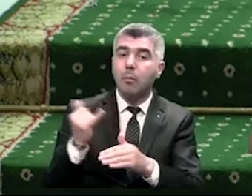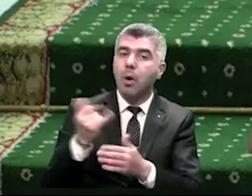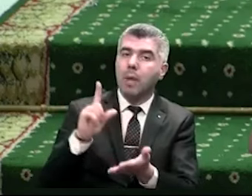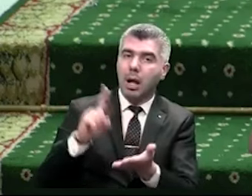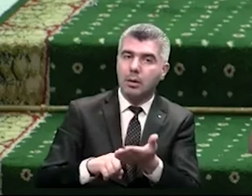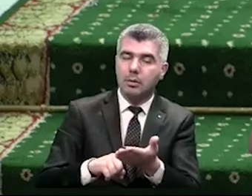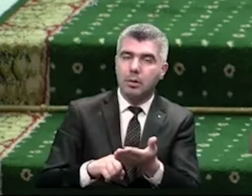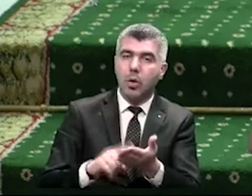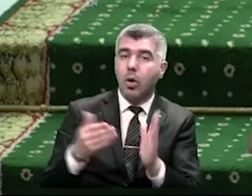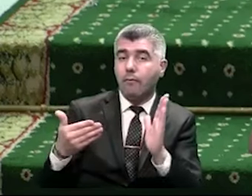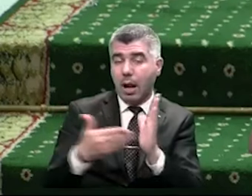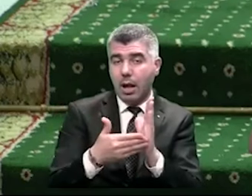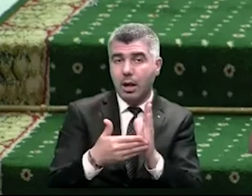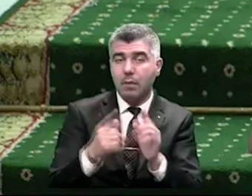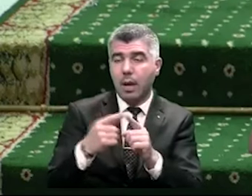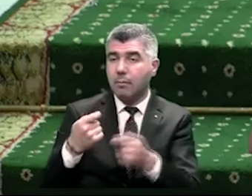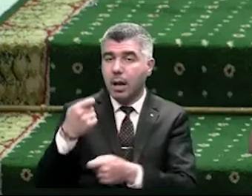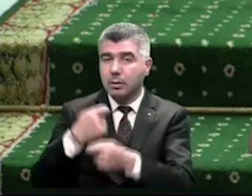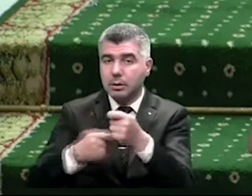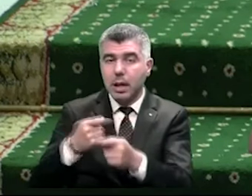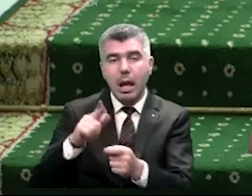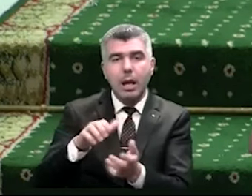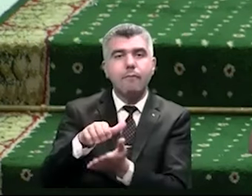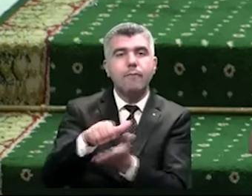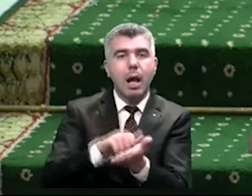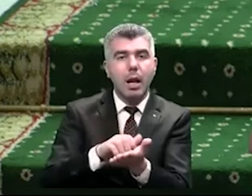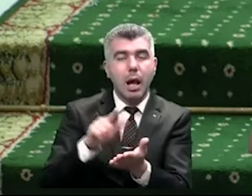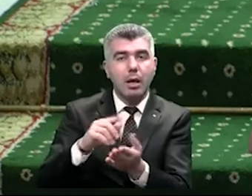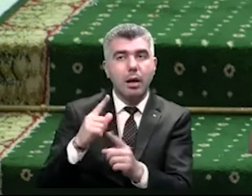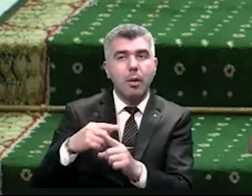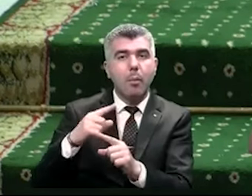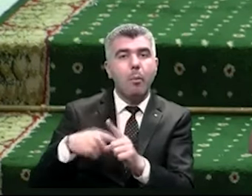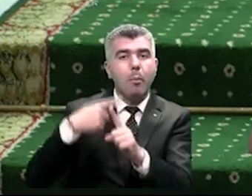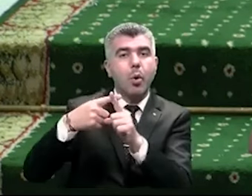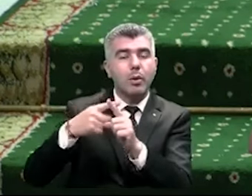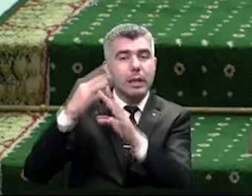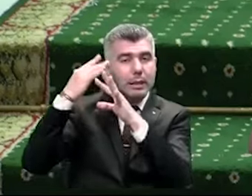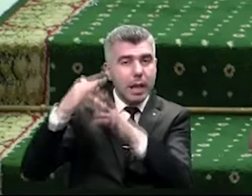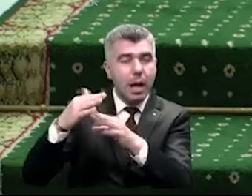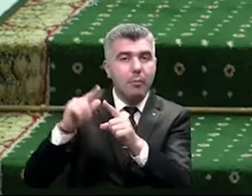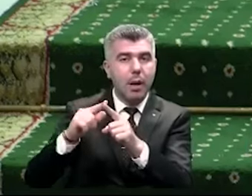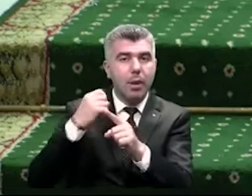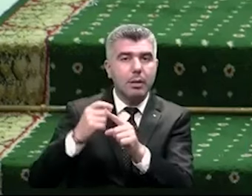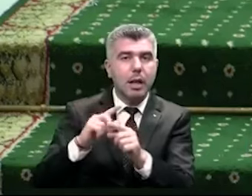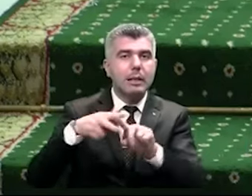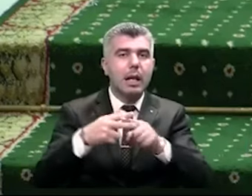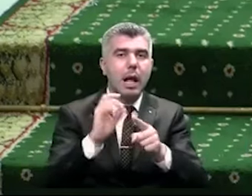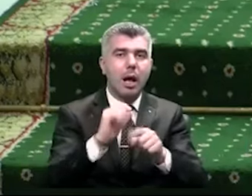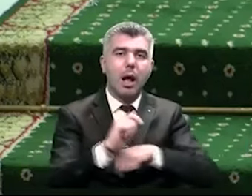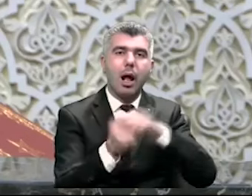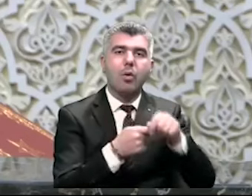ونقطه اخيره وهو الانشطه الاقتصاديه كاين الفلاحه خصنا ندير السياحه خصنا ندير كذلك الصناعه في العالم القروي